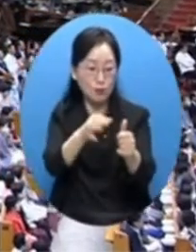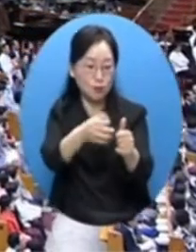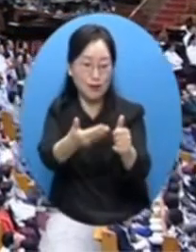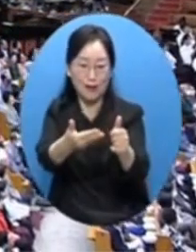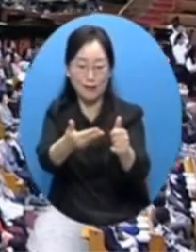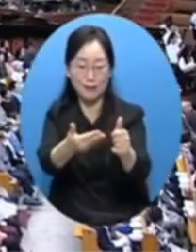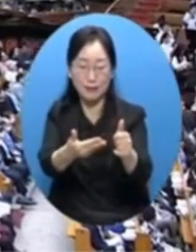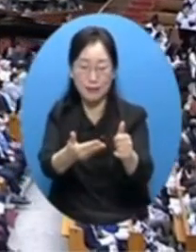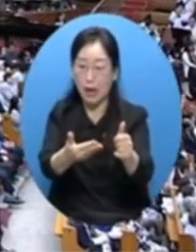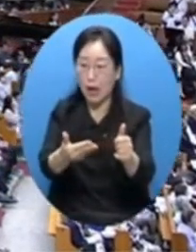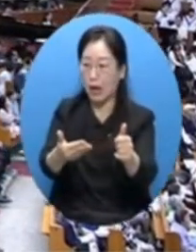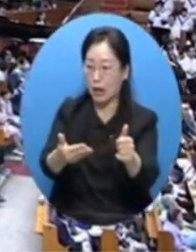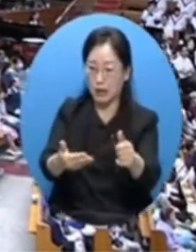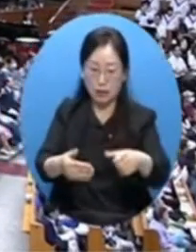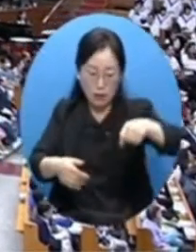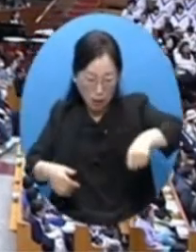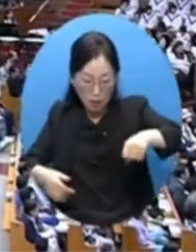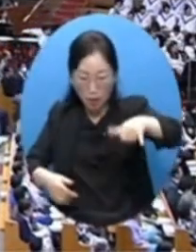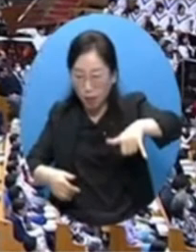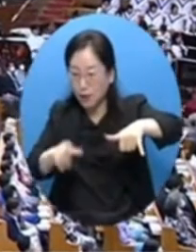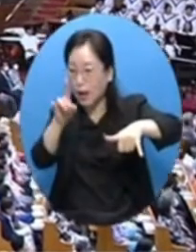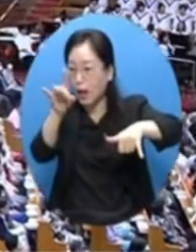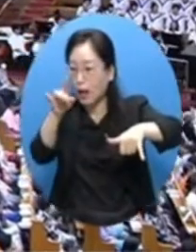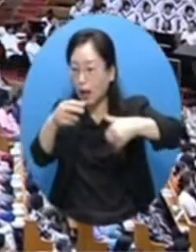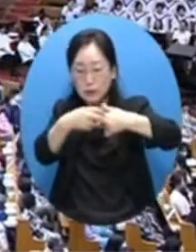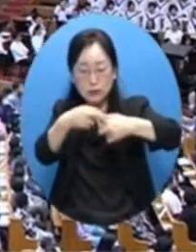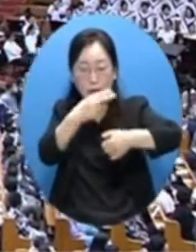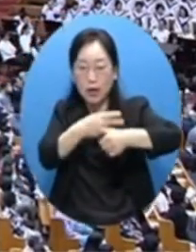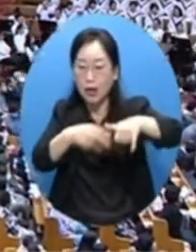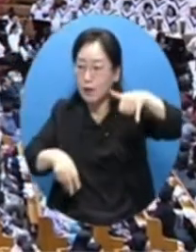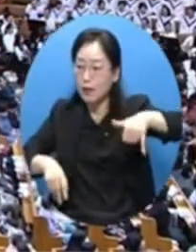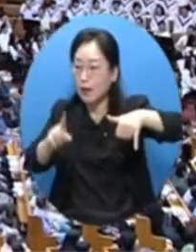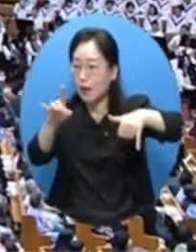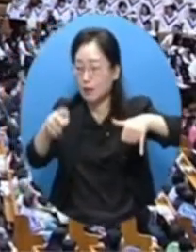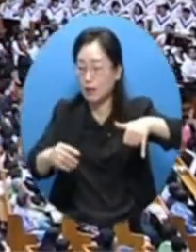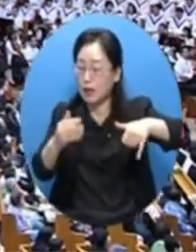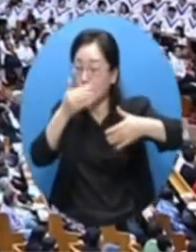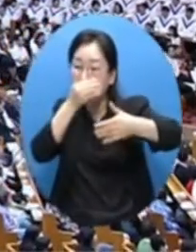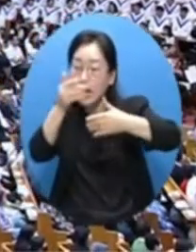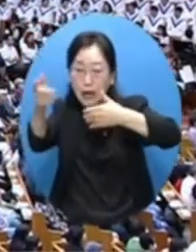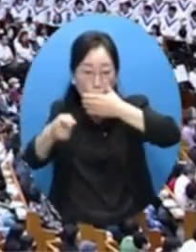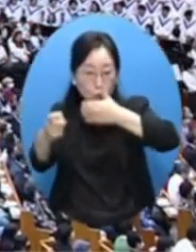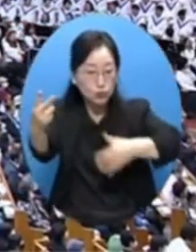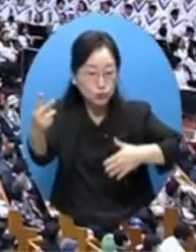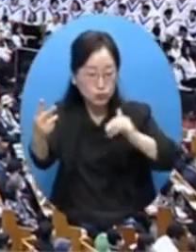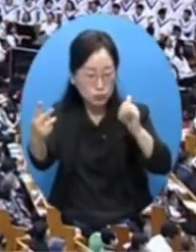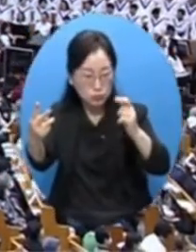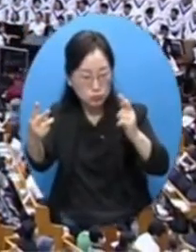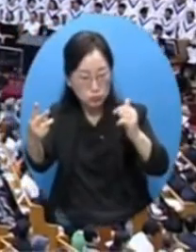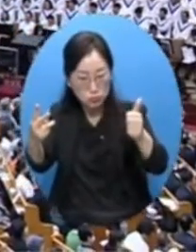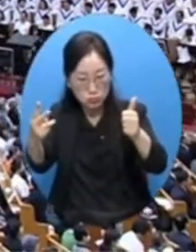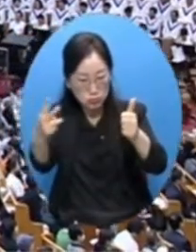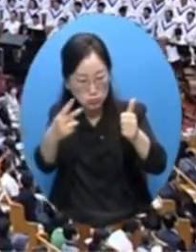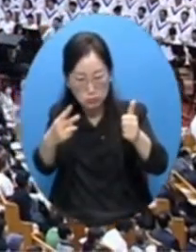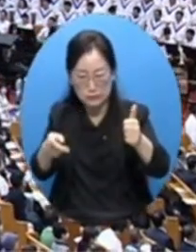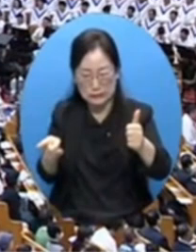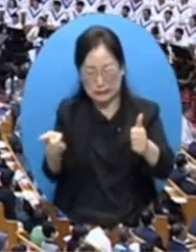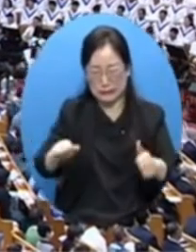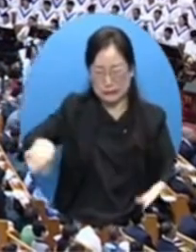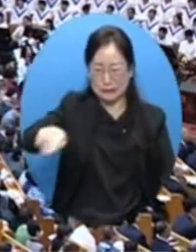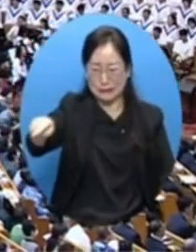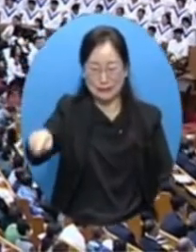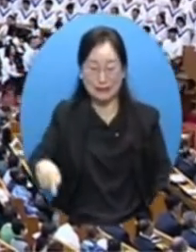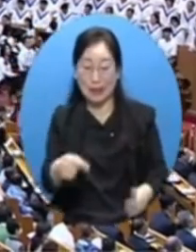그랬는데 가진 것은 왕징 가방 하나밖에 없었습니다. 그런데 그 강도 둘 중에 한 사람이 툭툭 치더니 이